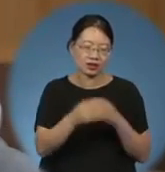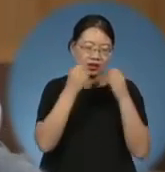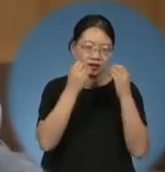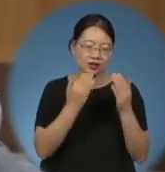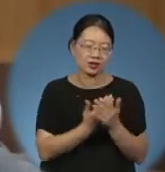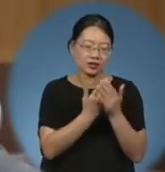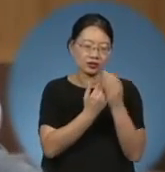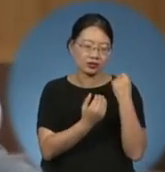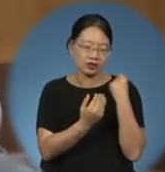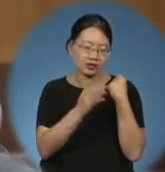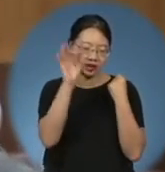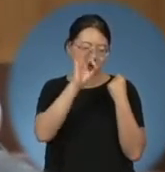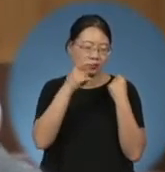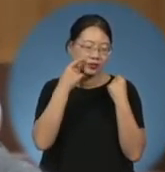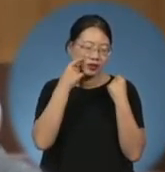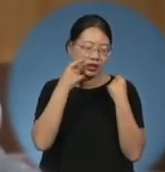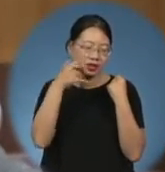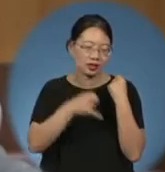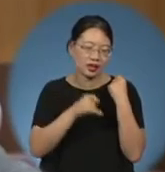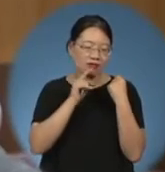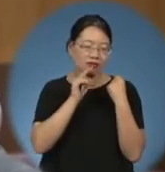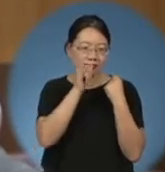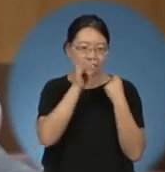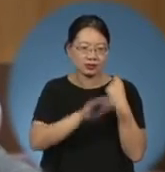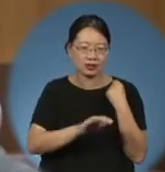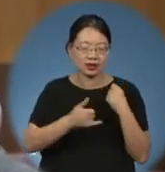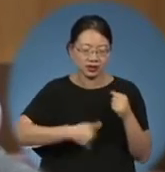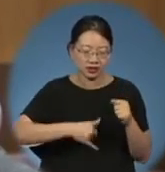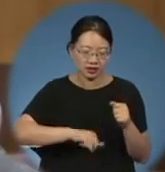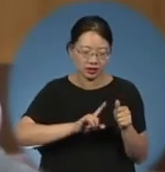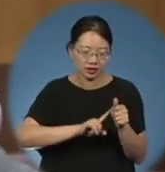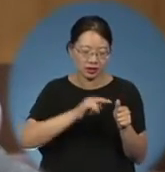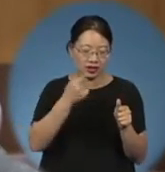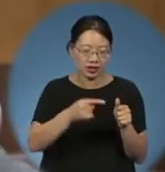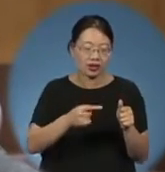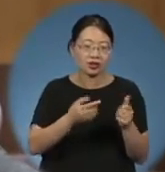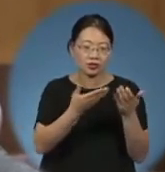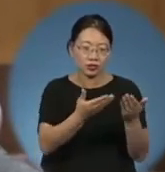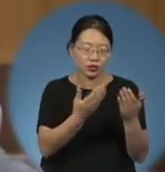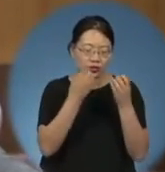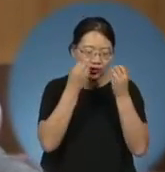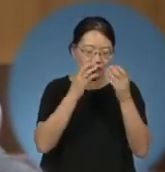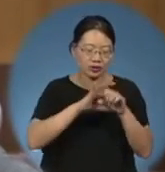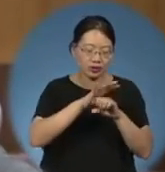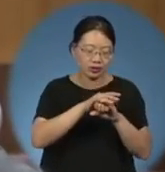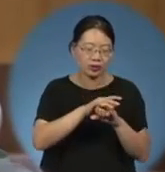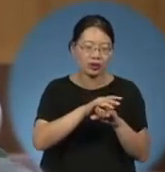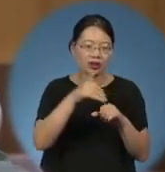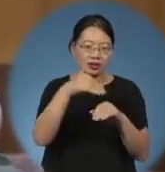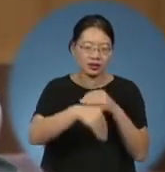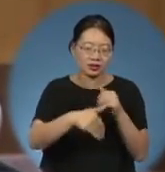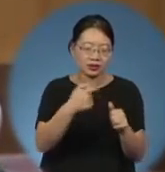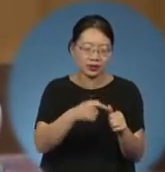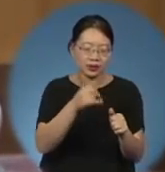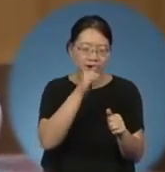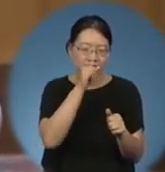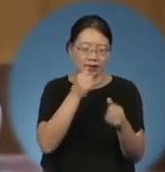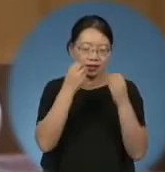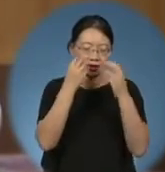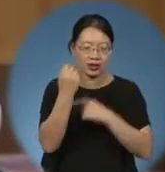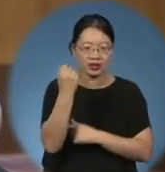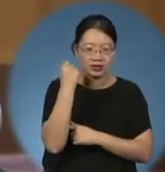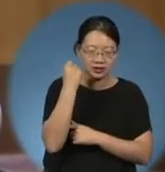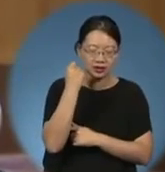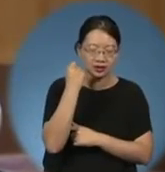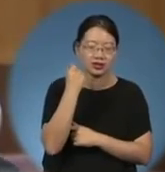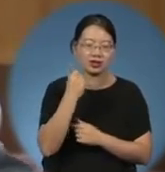신성장동력을 모창 다 이런 말하는데 아이들 그렇게 가르쳐야 새롭게 근래 교육으로 해야 거기서 신성장 동력도